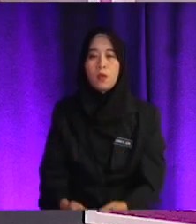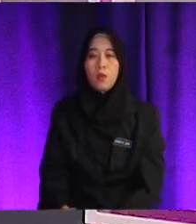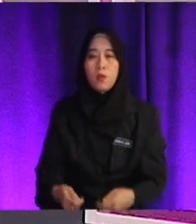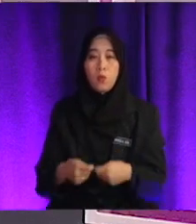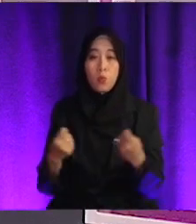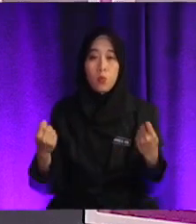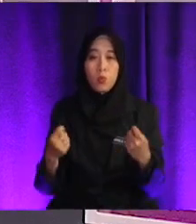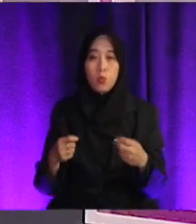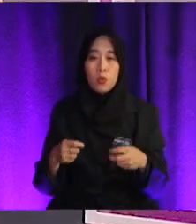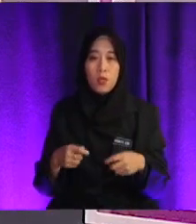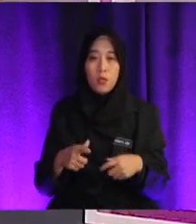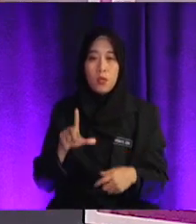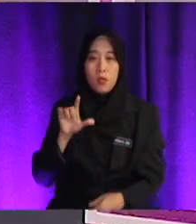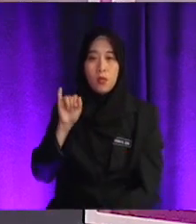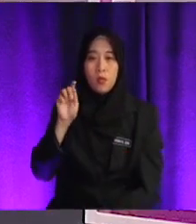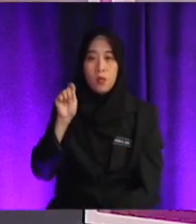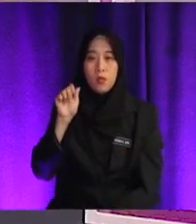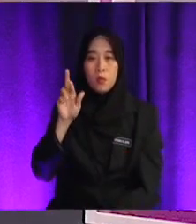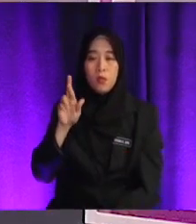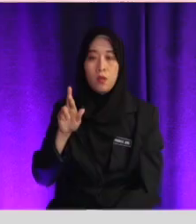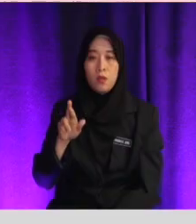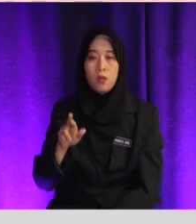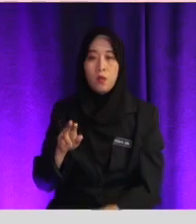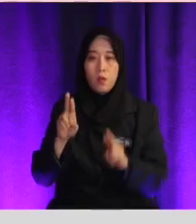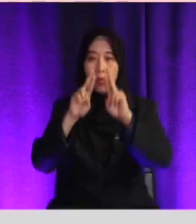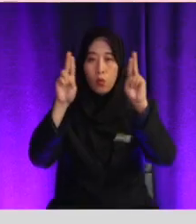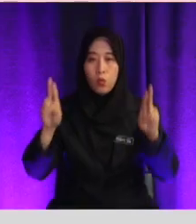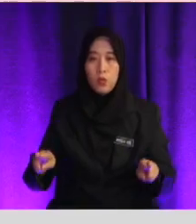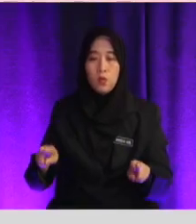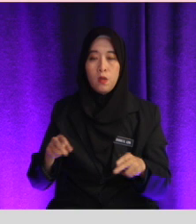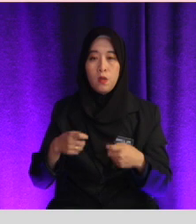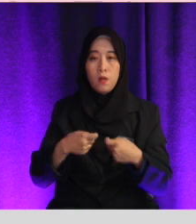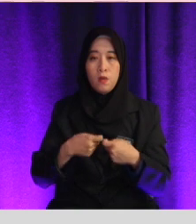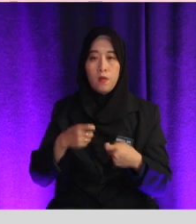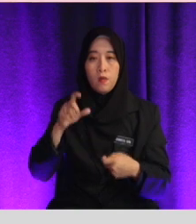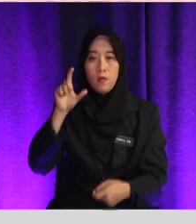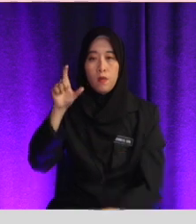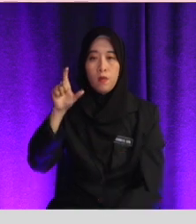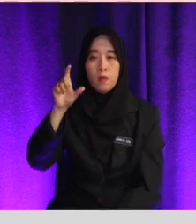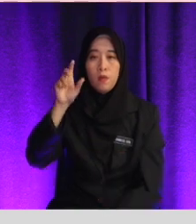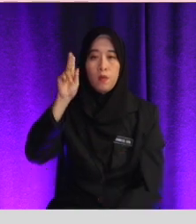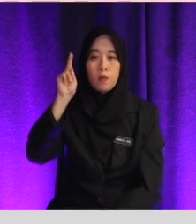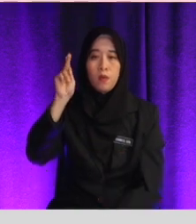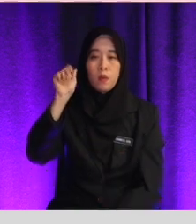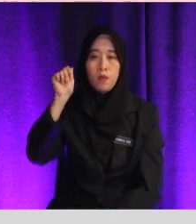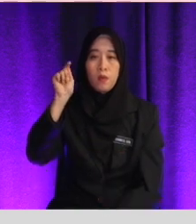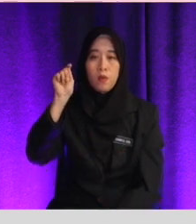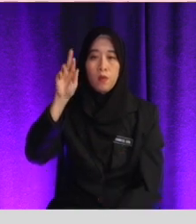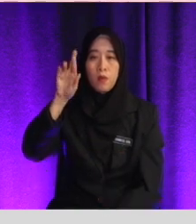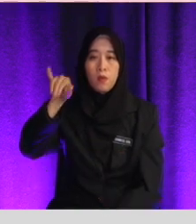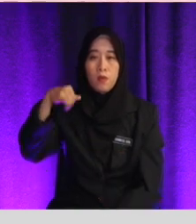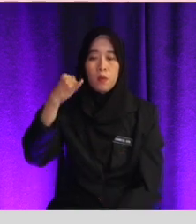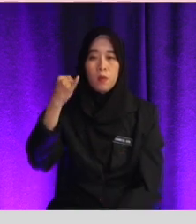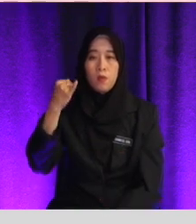lebihan arus elektrik. Okey, yang kedua, menguji fuse cartridge dan menentukan fuse dalam keadaan baik ataupun tidak. Jadi kalau 0